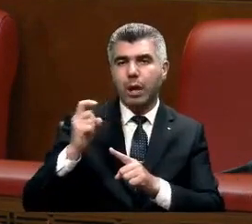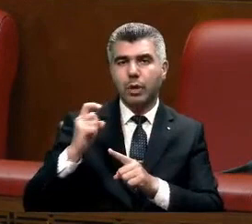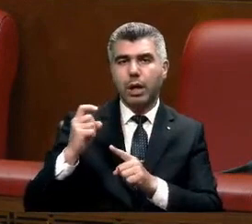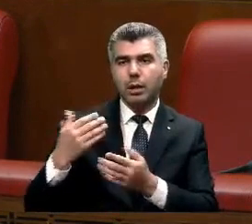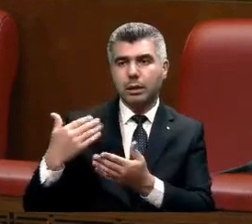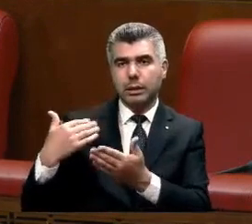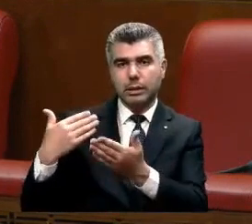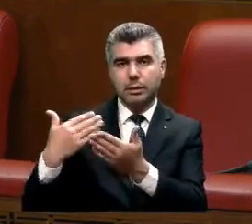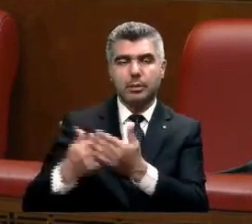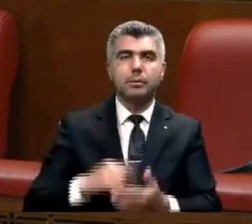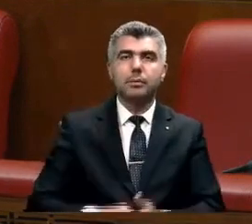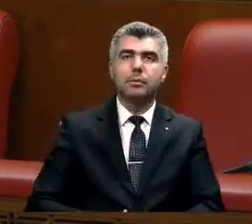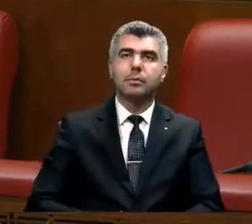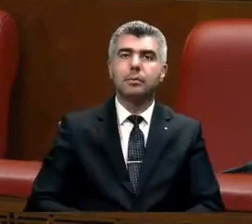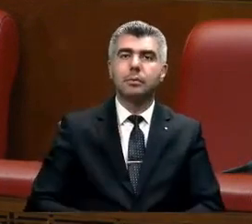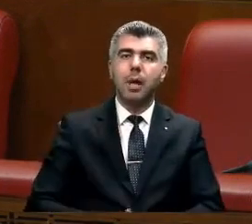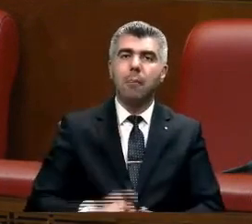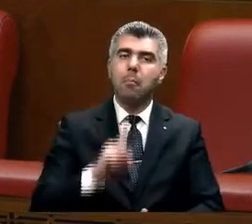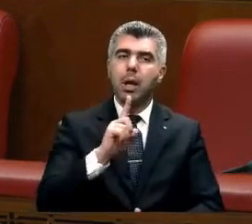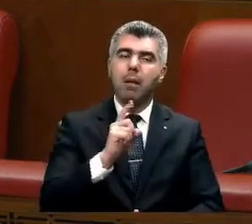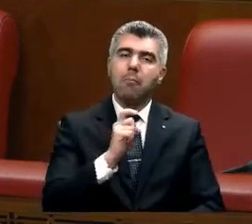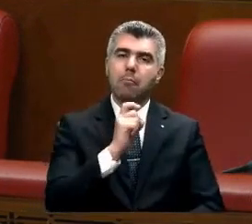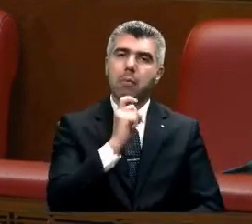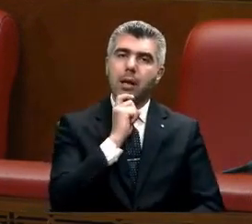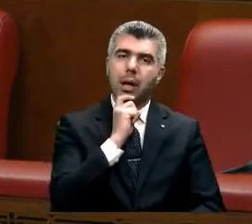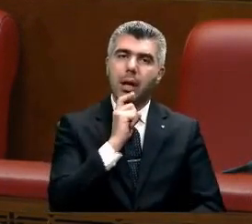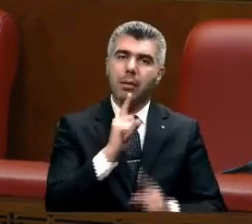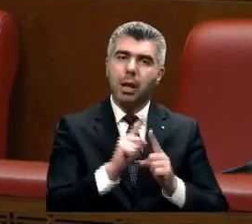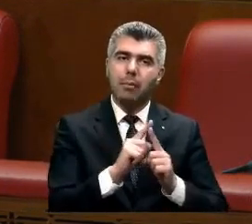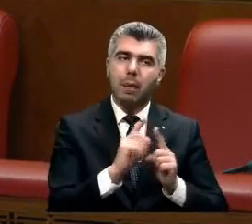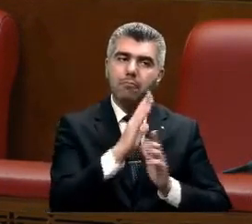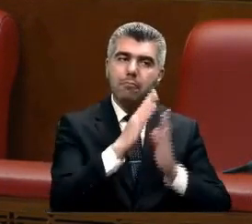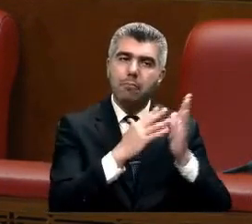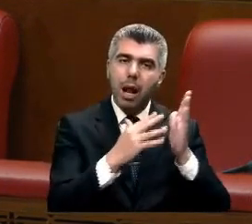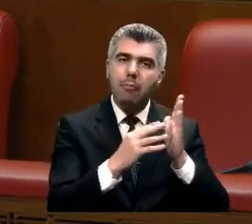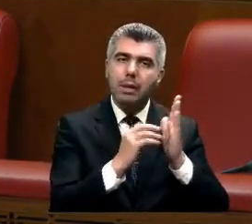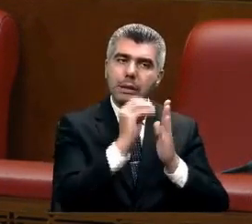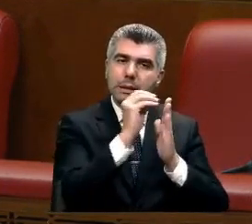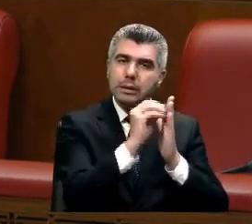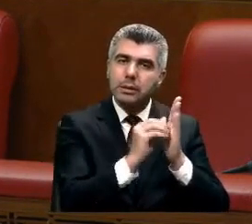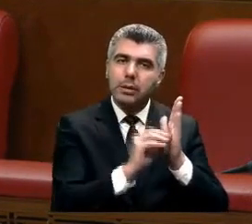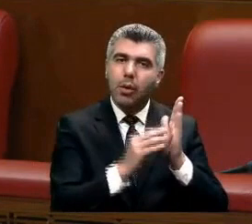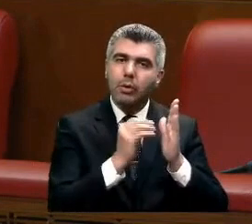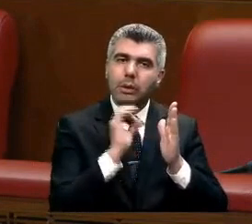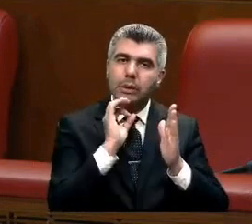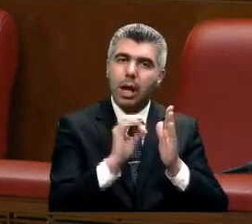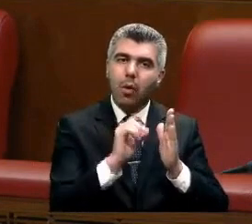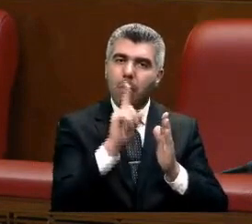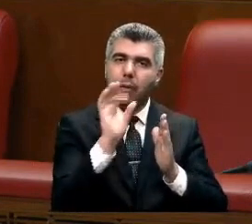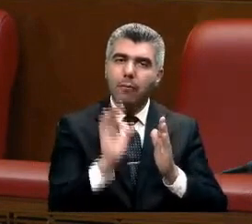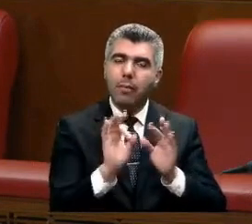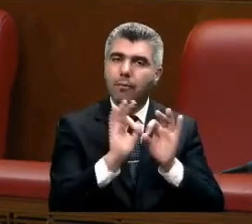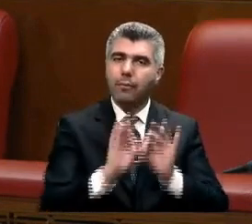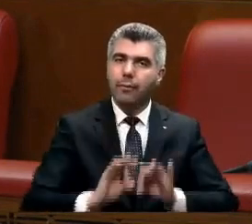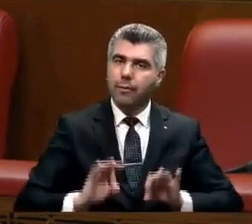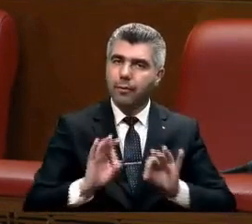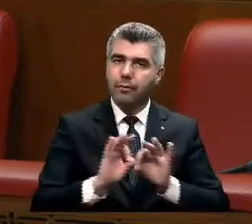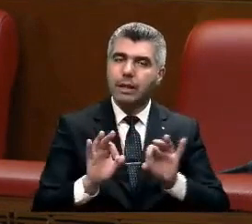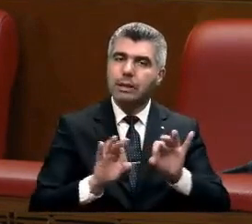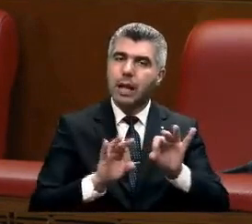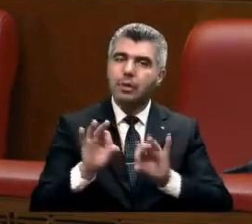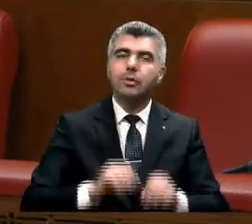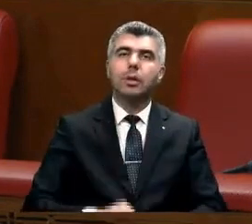رغم انها لا زالت دون الاهداف المسطره في الاستراتيجيه الوطنيه